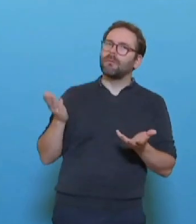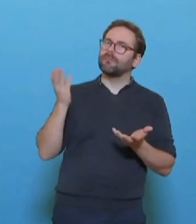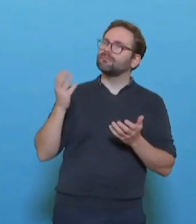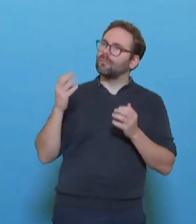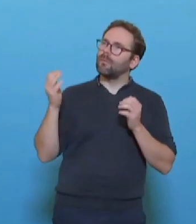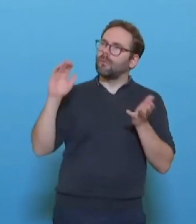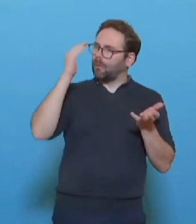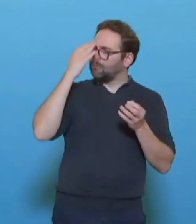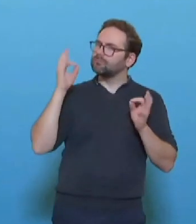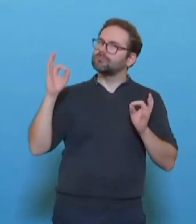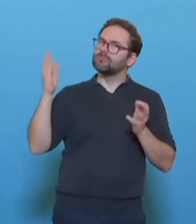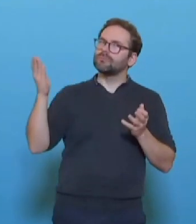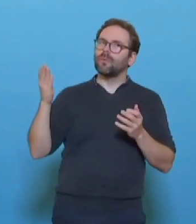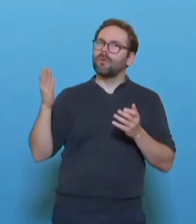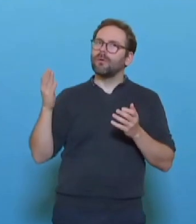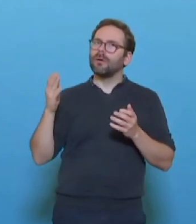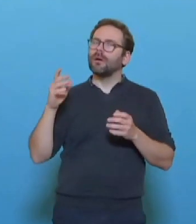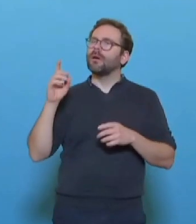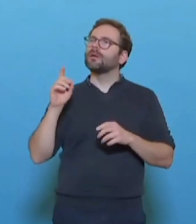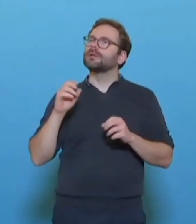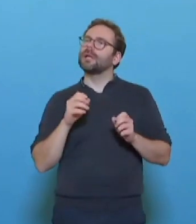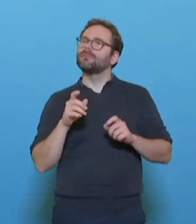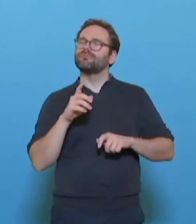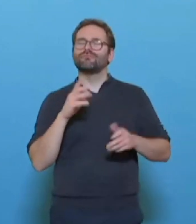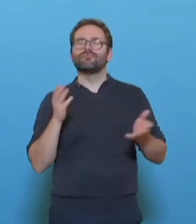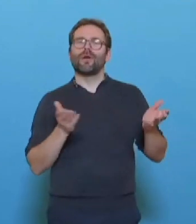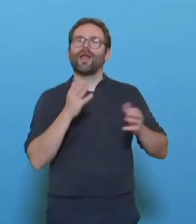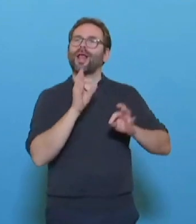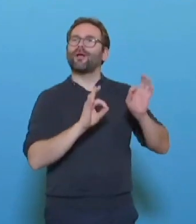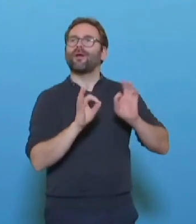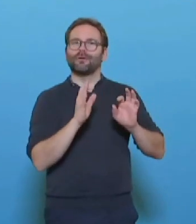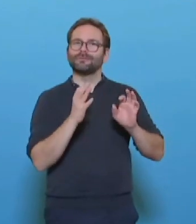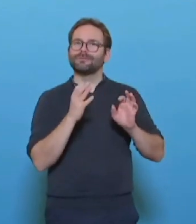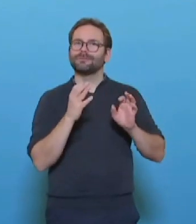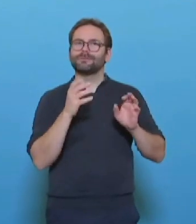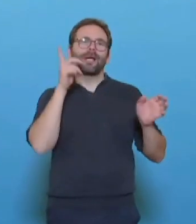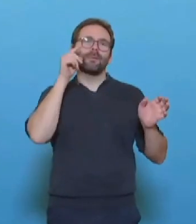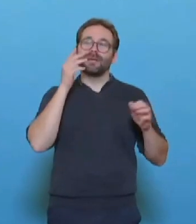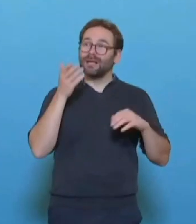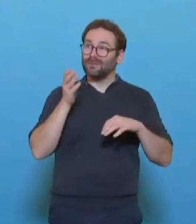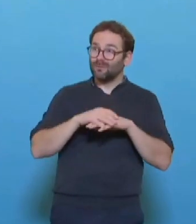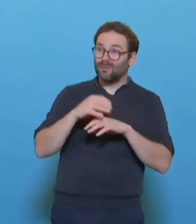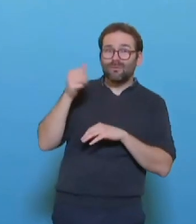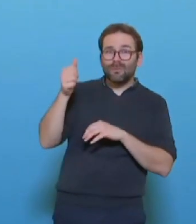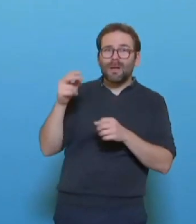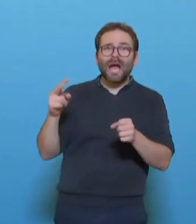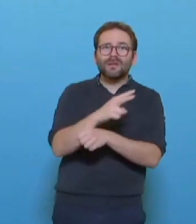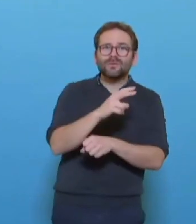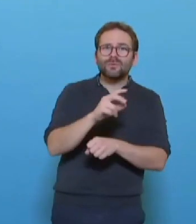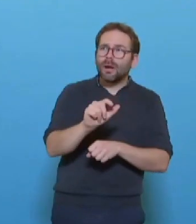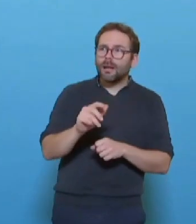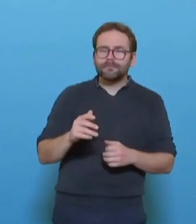lui reconnaître quelque élégance républicaine. Bon, je regrette qu'il se livre lui aussi à l'injure. Je ne sais pas